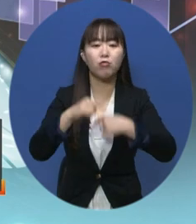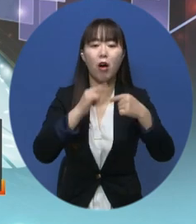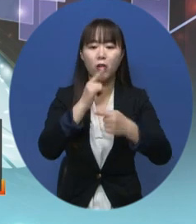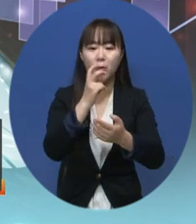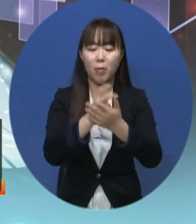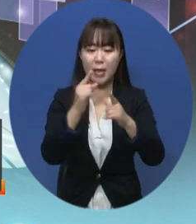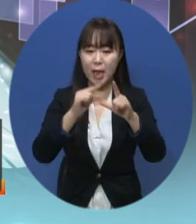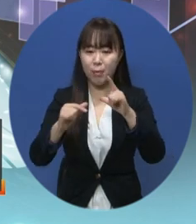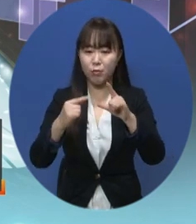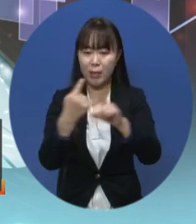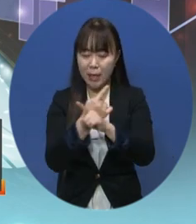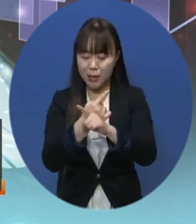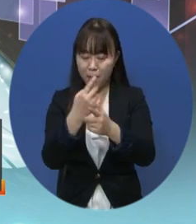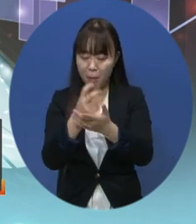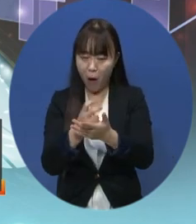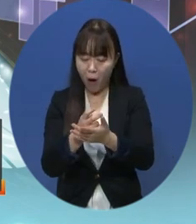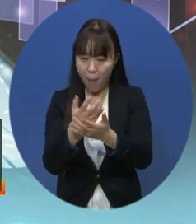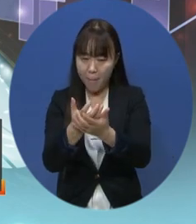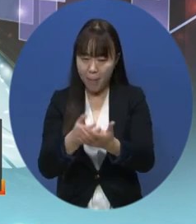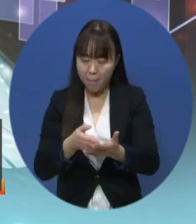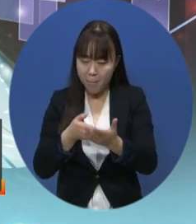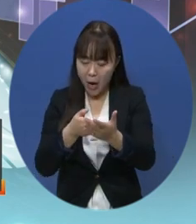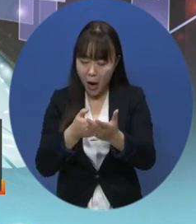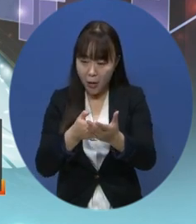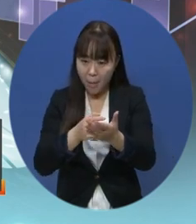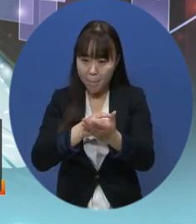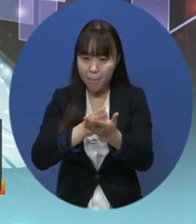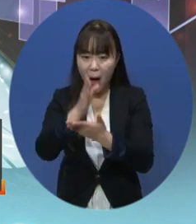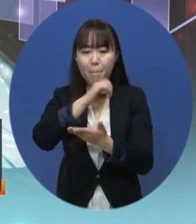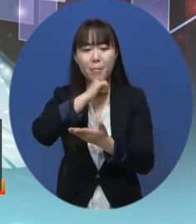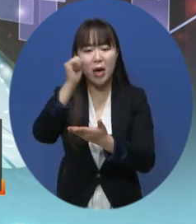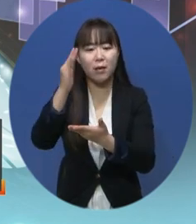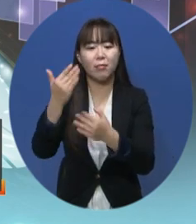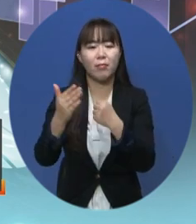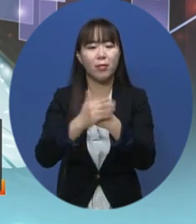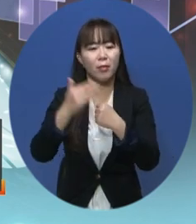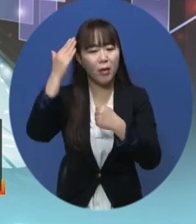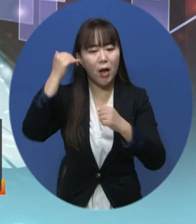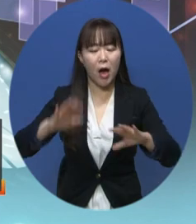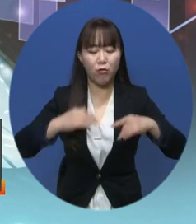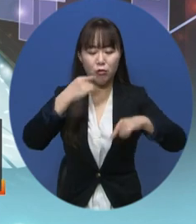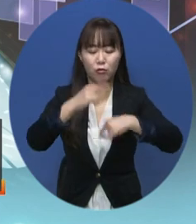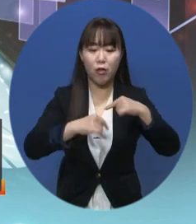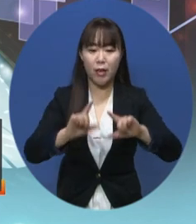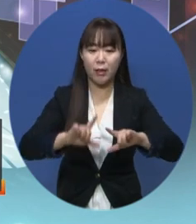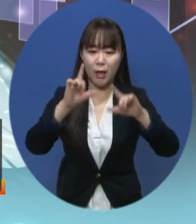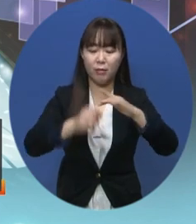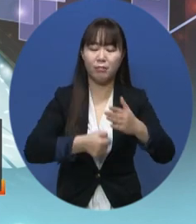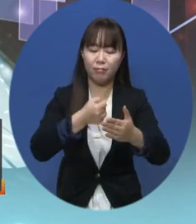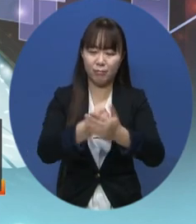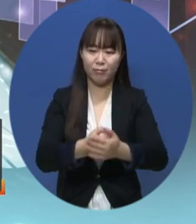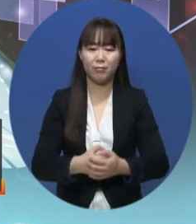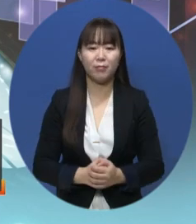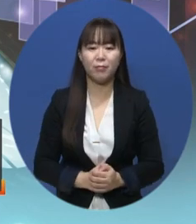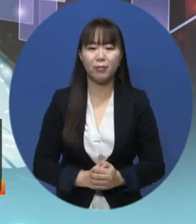일부 개정 법률안이 통과되면서 한국 수어의 날이 제정된 것입니다.